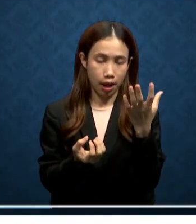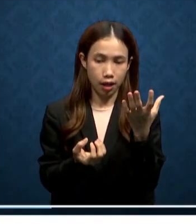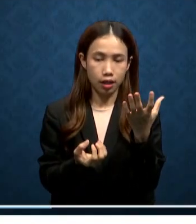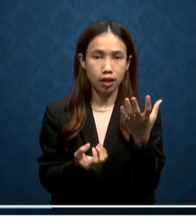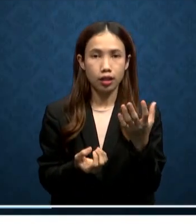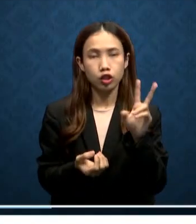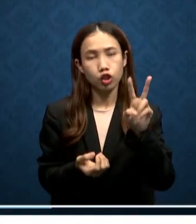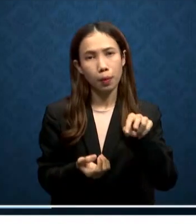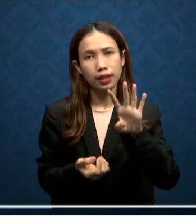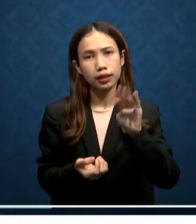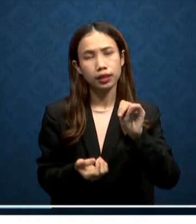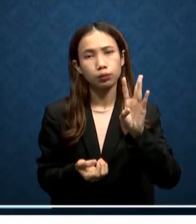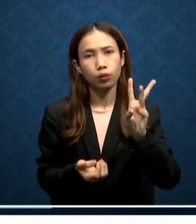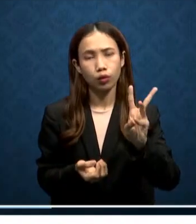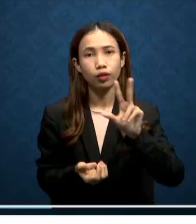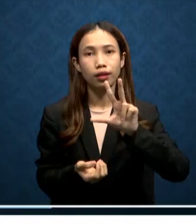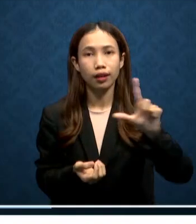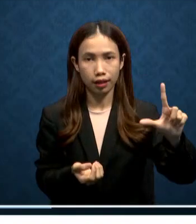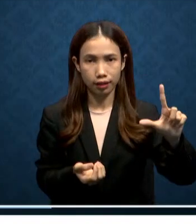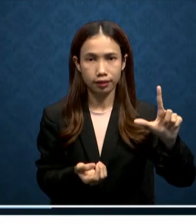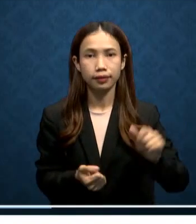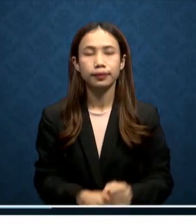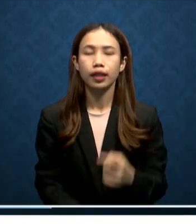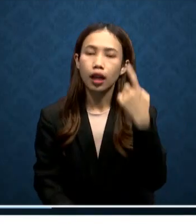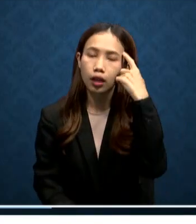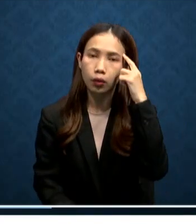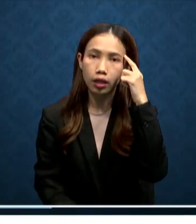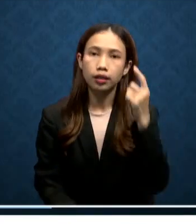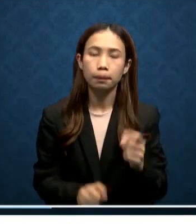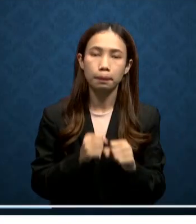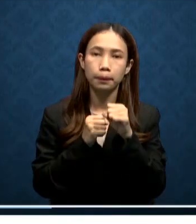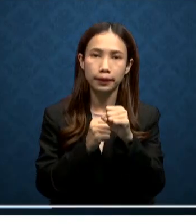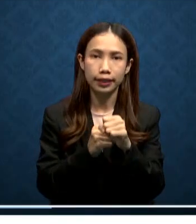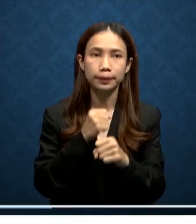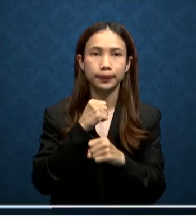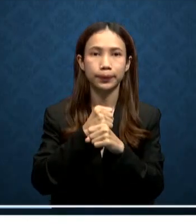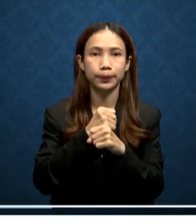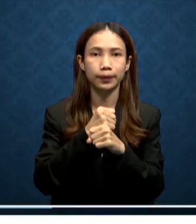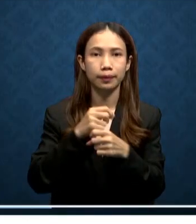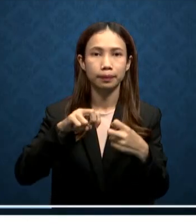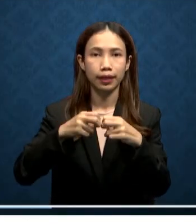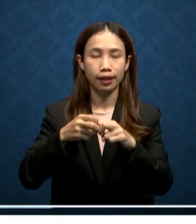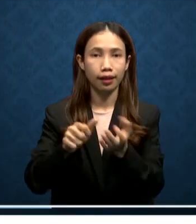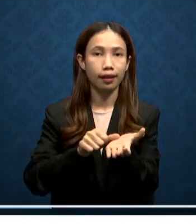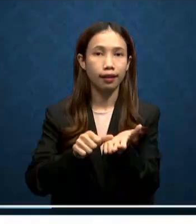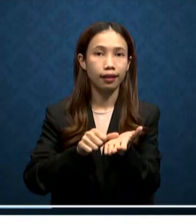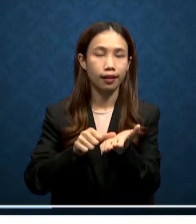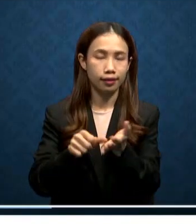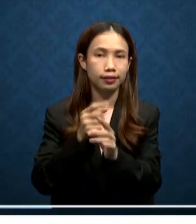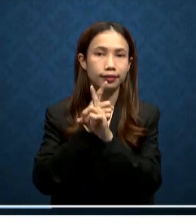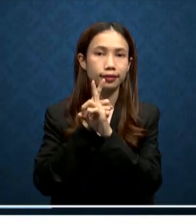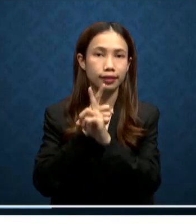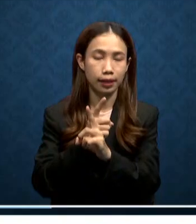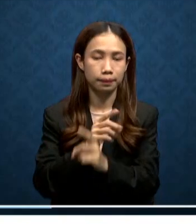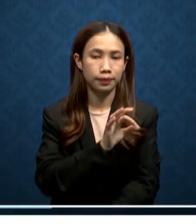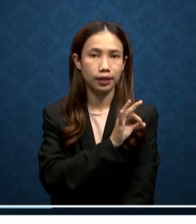246ล้านนะอันนี้ก็ถือว่าท่านได้พยายามเอ่อแก้ปัญหานะตามที่ทาง